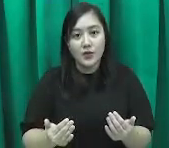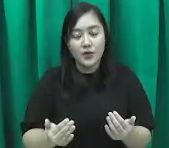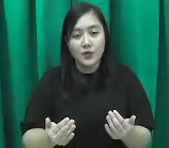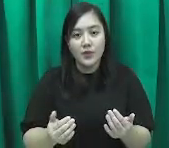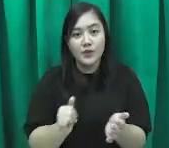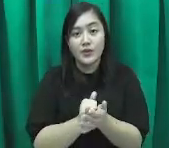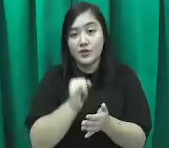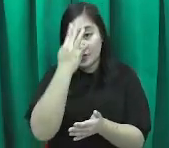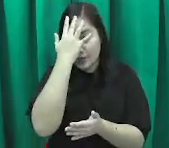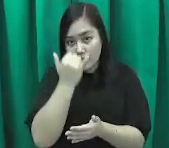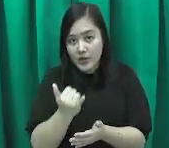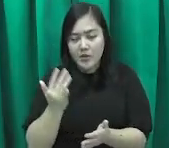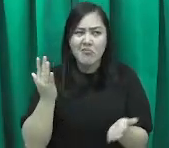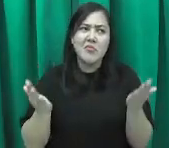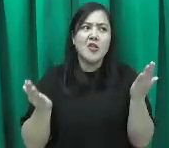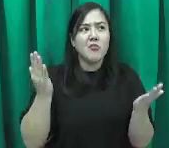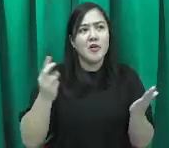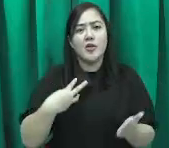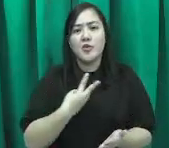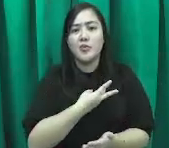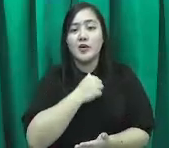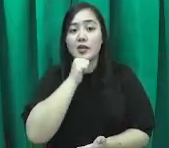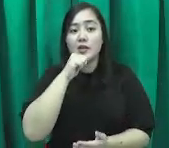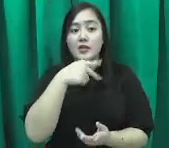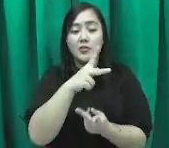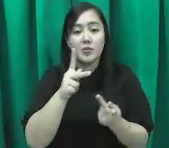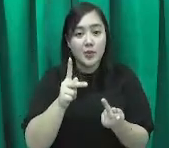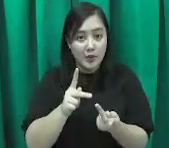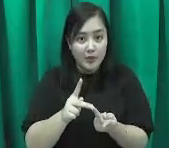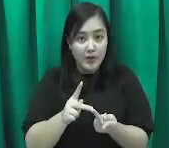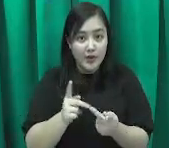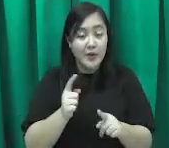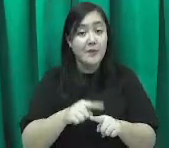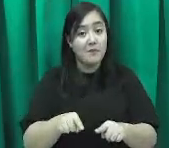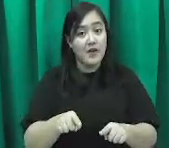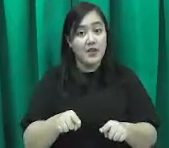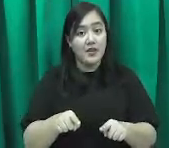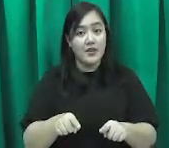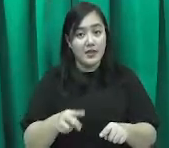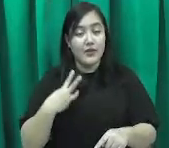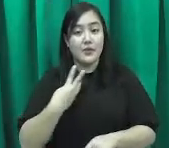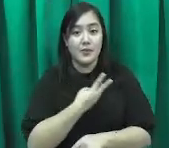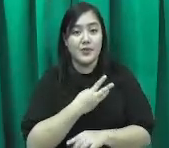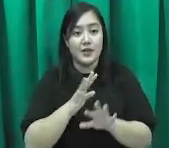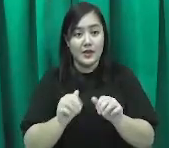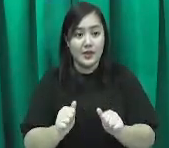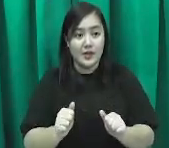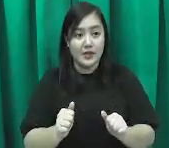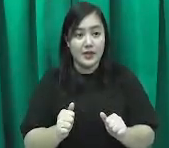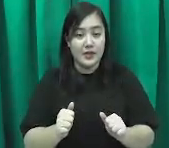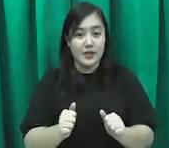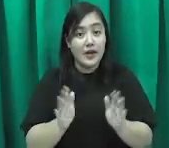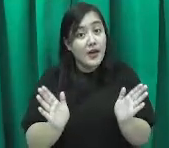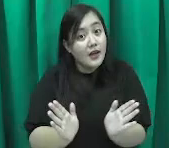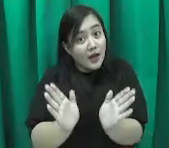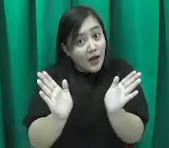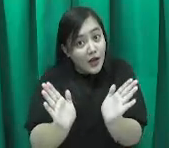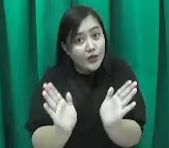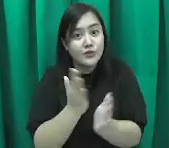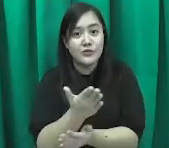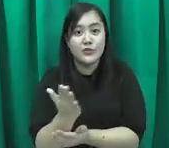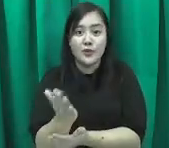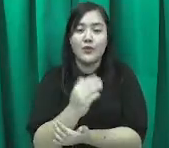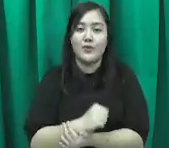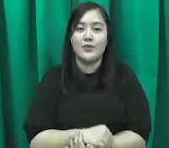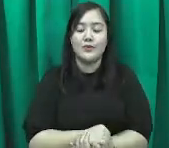nakaka-encourage tayo sa mga young couples. Pero dapat makita rin ng mga young couples natin, ayan o, pag naghahanap tayo ng miracle, nandiyan ang miracle. Yes. Yeah.